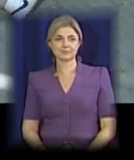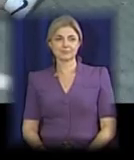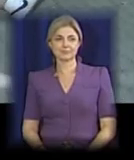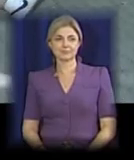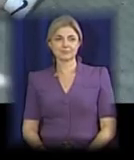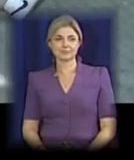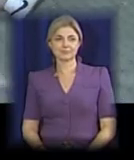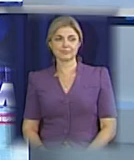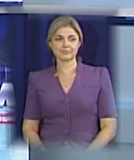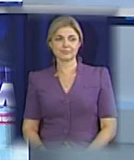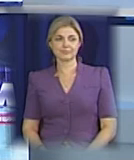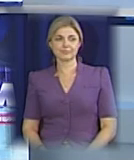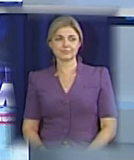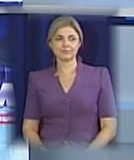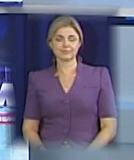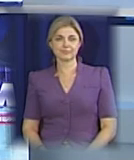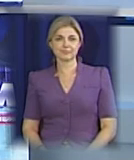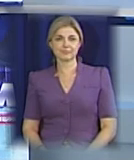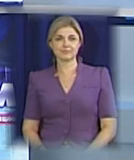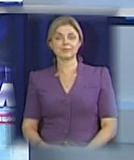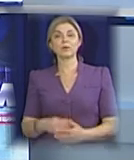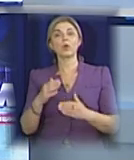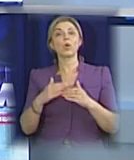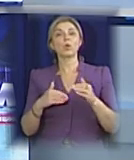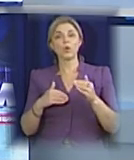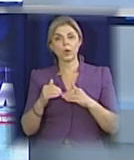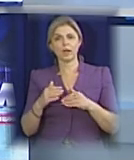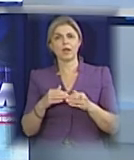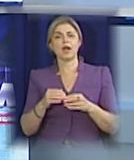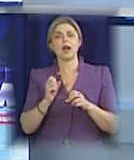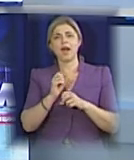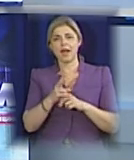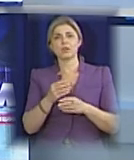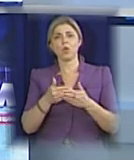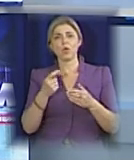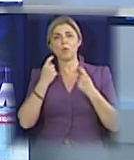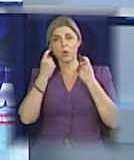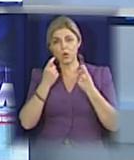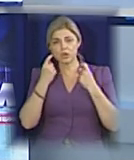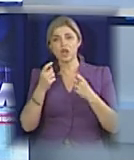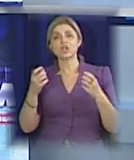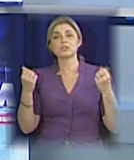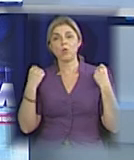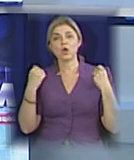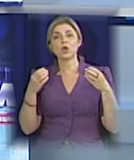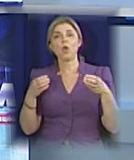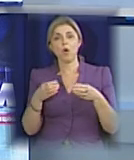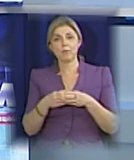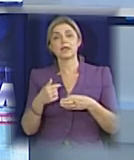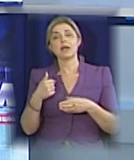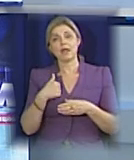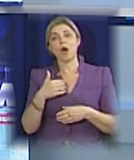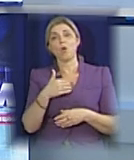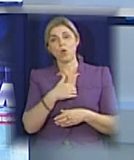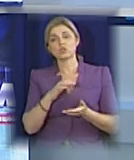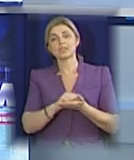новини Миколаївщини. Руки геть від мороза. Спорткомплекс для спорту. Я хочу займатися спортом.